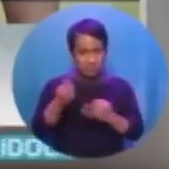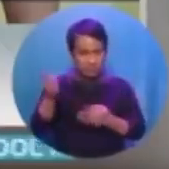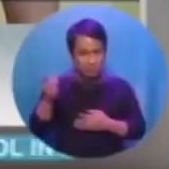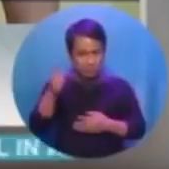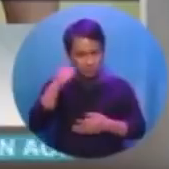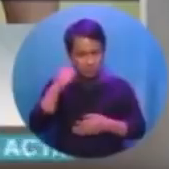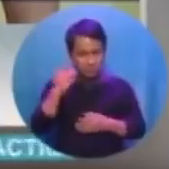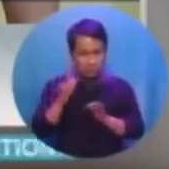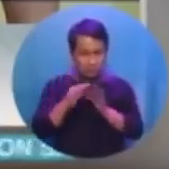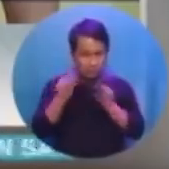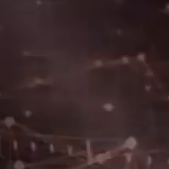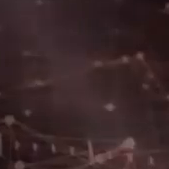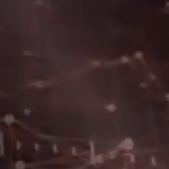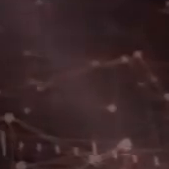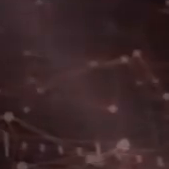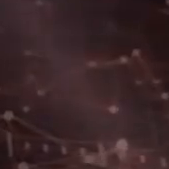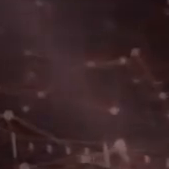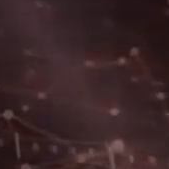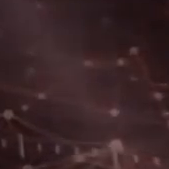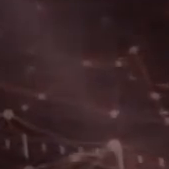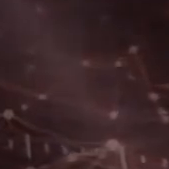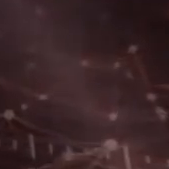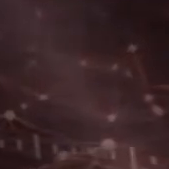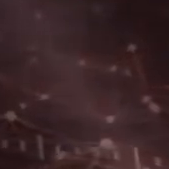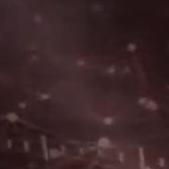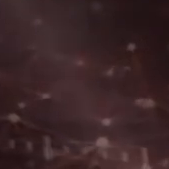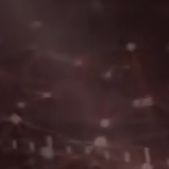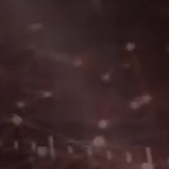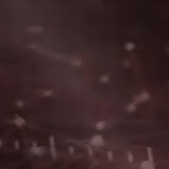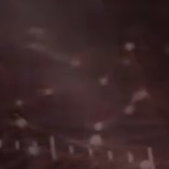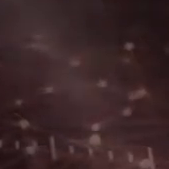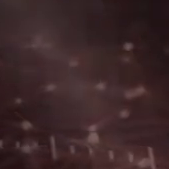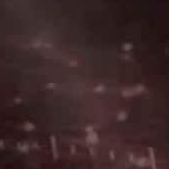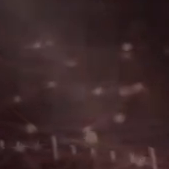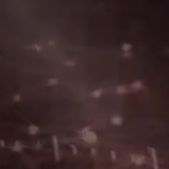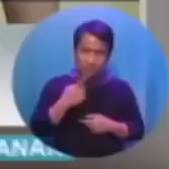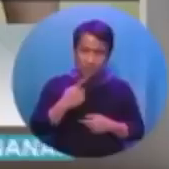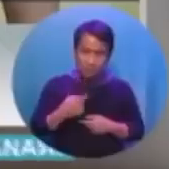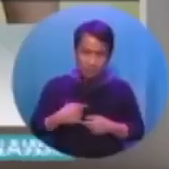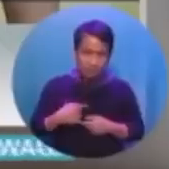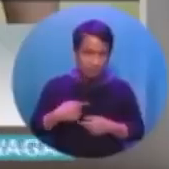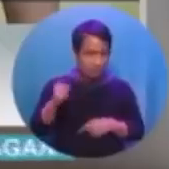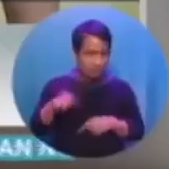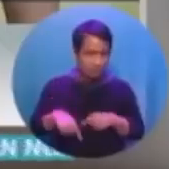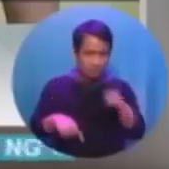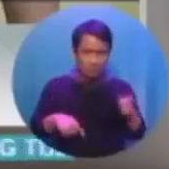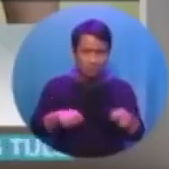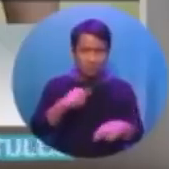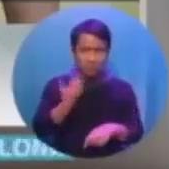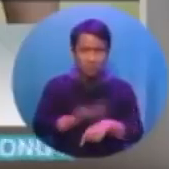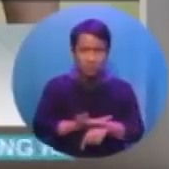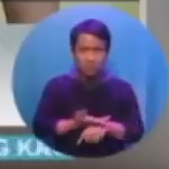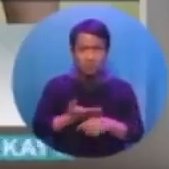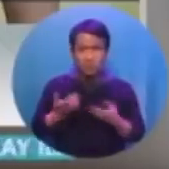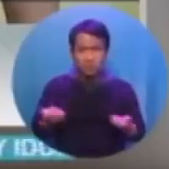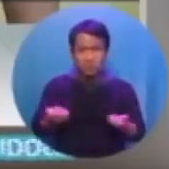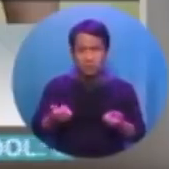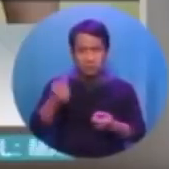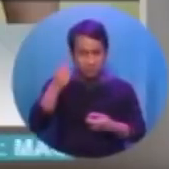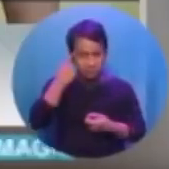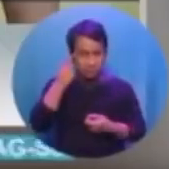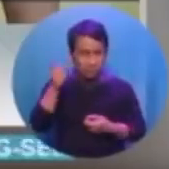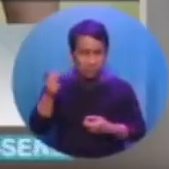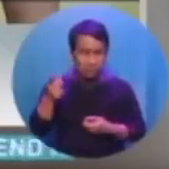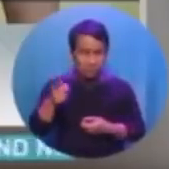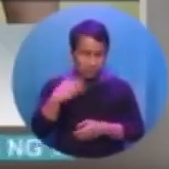natin. Tapos, ng babae ka. Tapos, pinagsasabi mo din na hindi mo anak yung anak natin. O, inisip mo